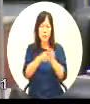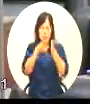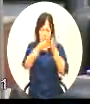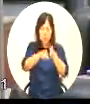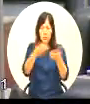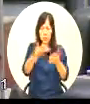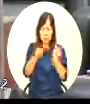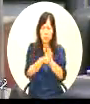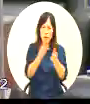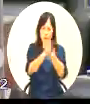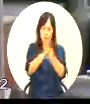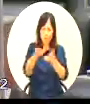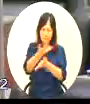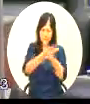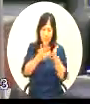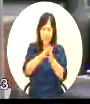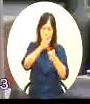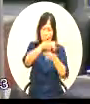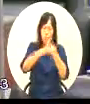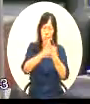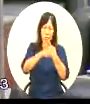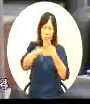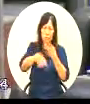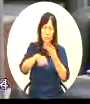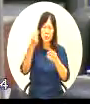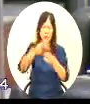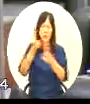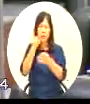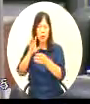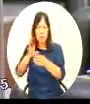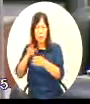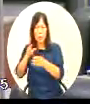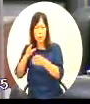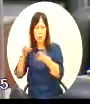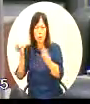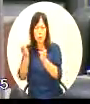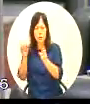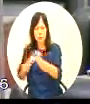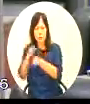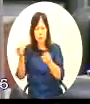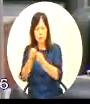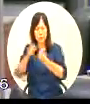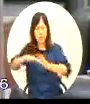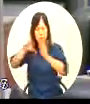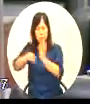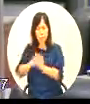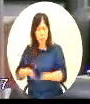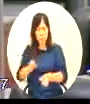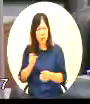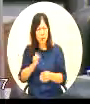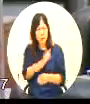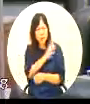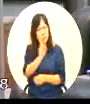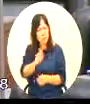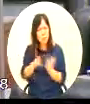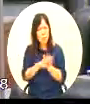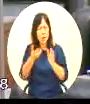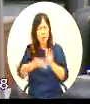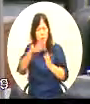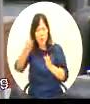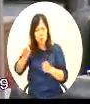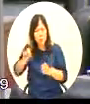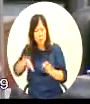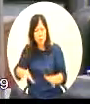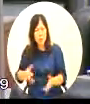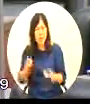情来协调我们农业局跟我们的经发局，那我不知道现在到底有没有什么结论，我们的果菜市场迁建到底现在进度如